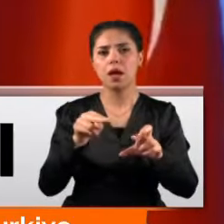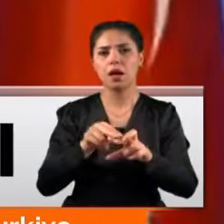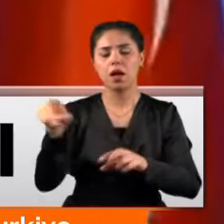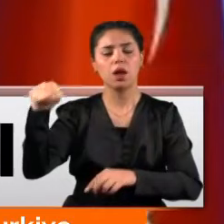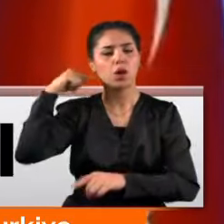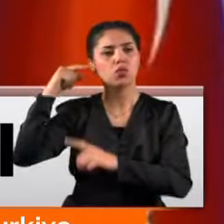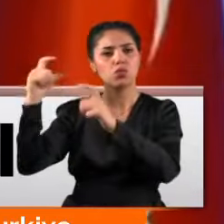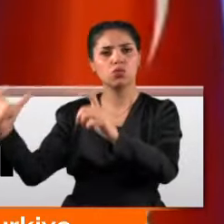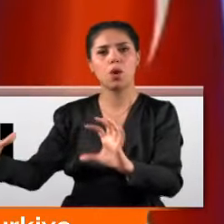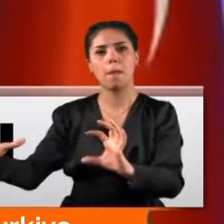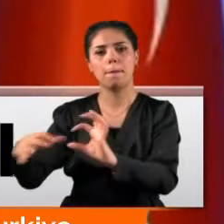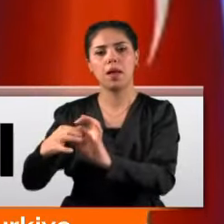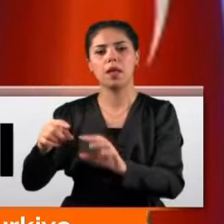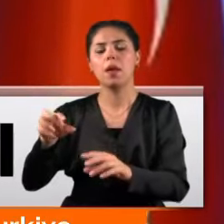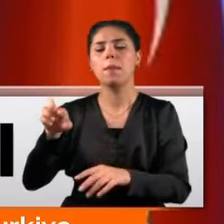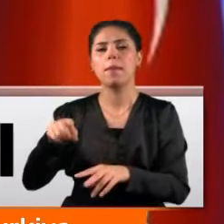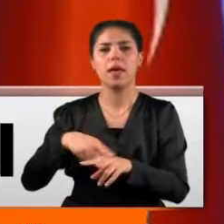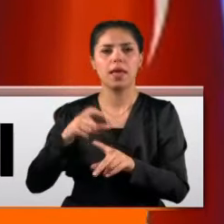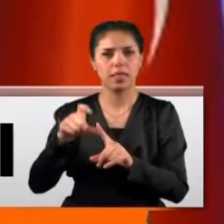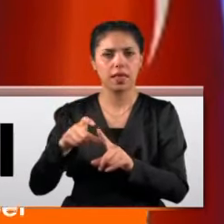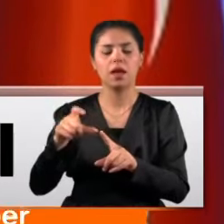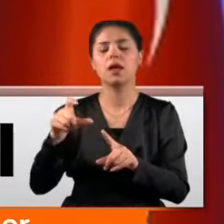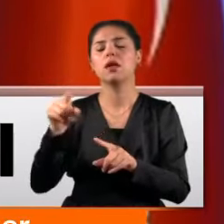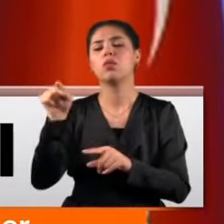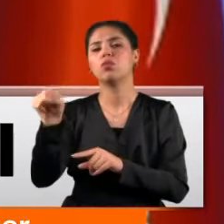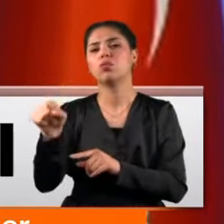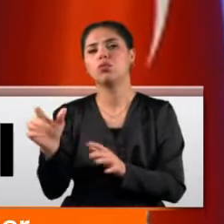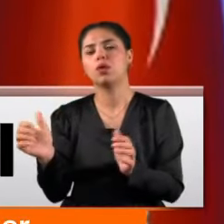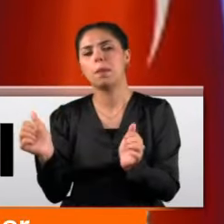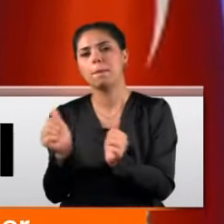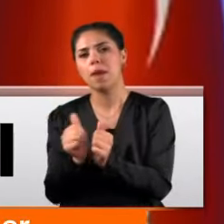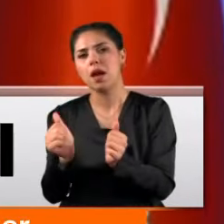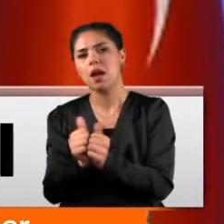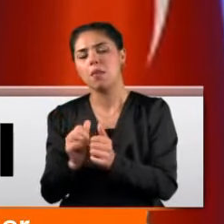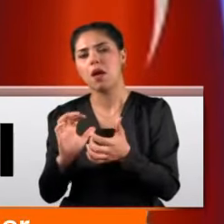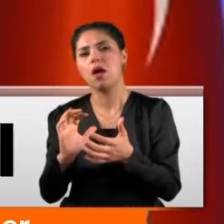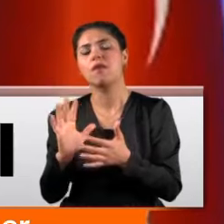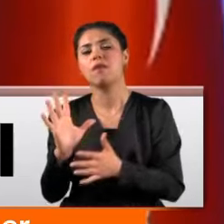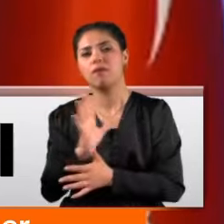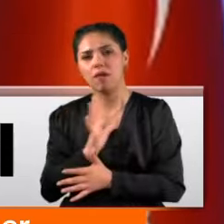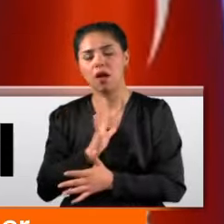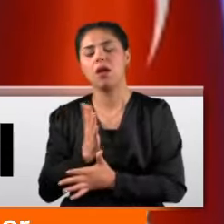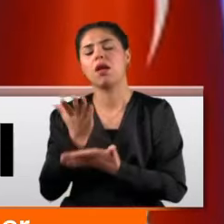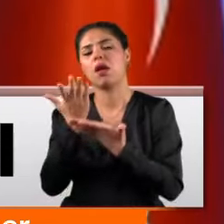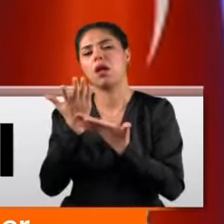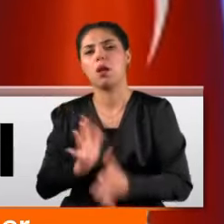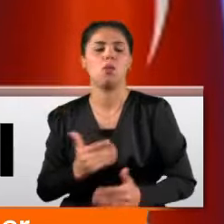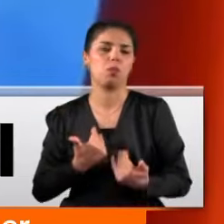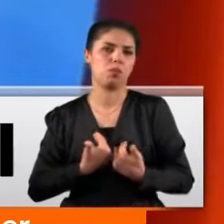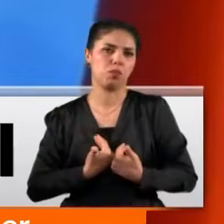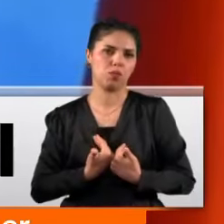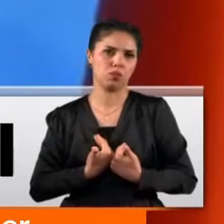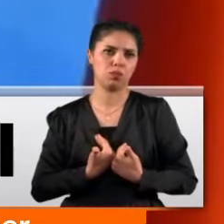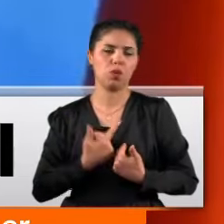uzantısı PYD, YPG ile kurdukları çarpık ilişkiyi kabul etmemiz mümkün değildir.